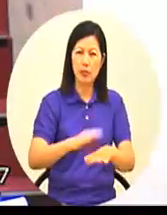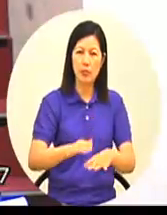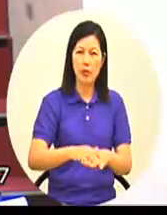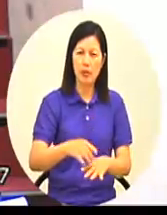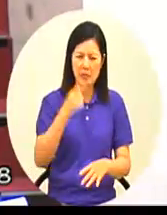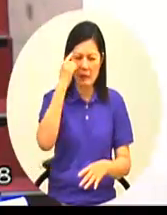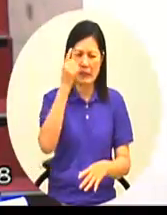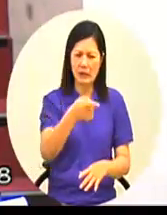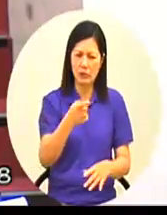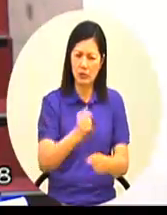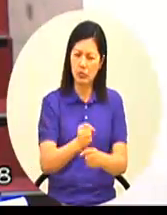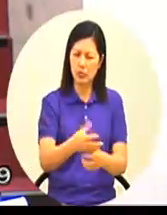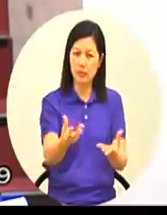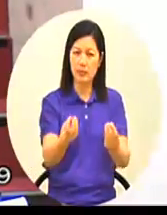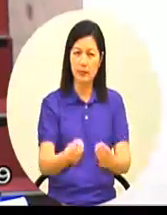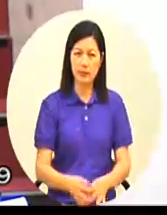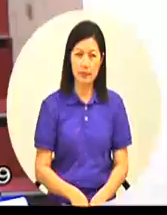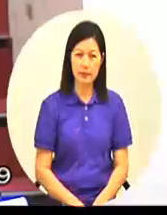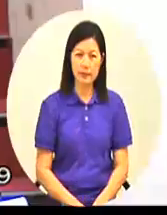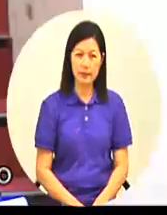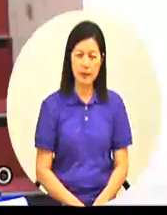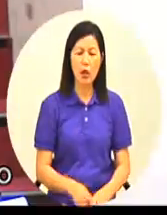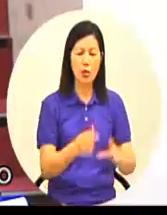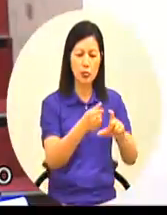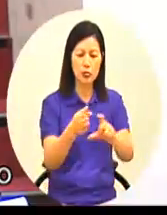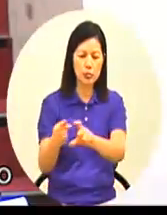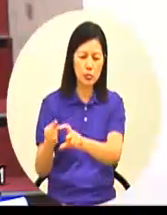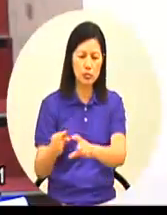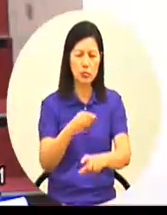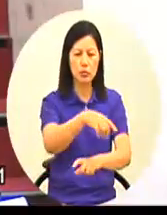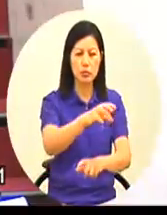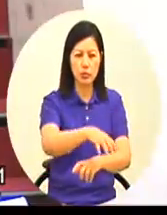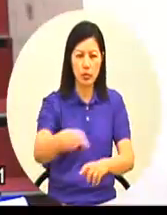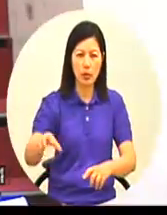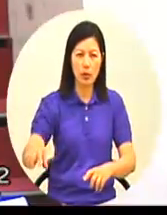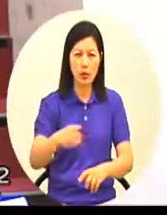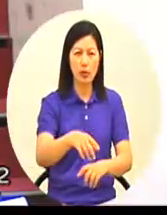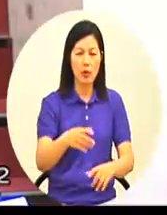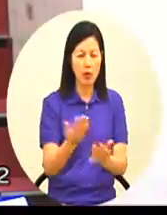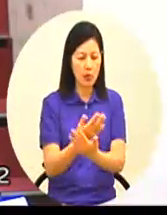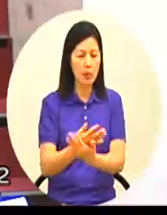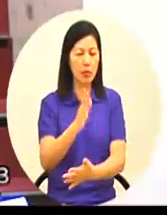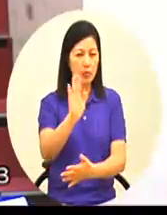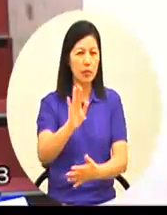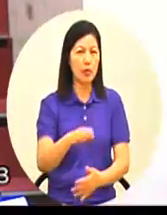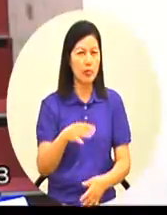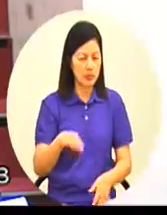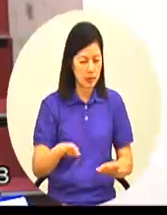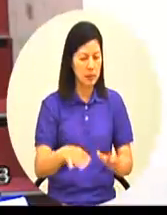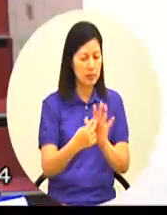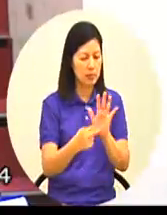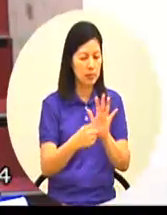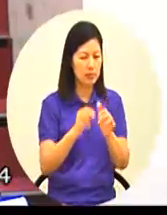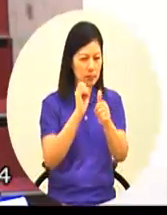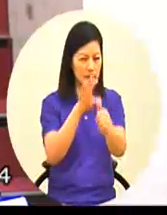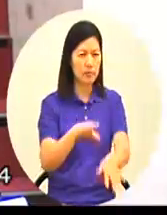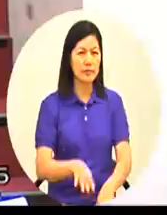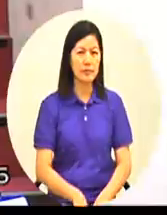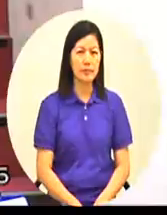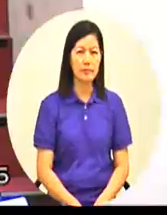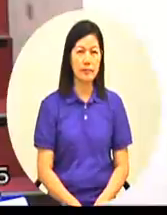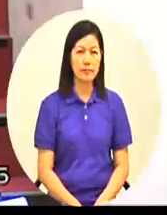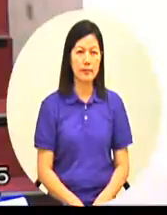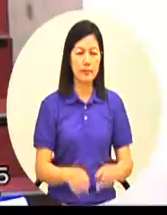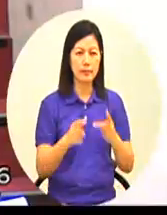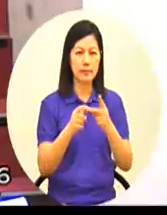有在换， 有啦，其实都一区一区都有在换这个部分，但是跟议员做这个说明，第二个就是